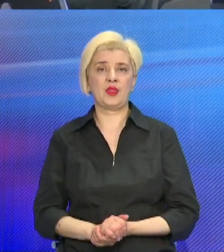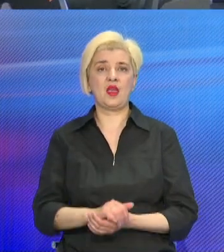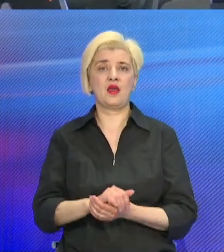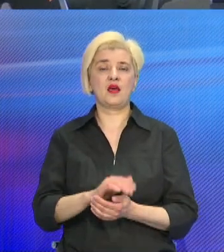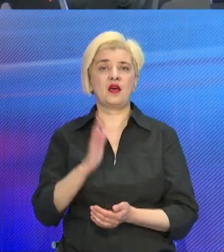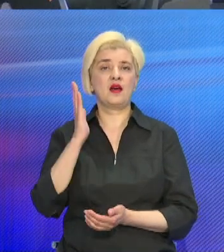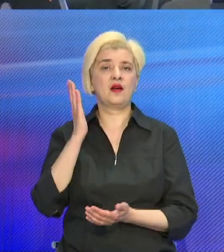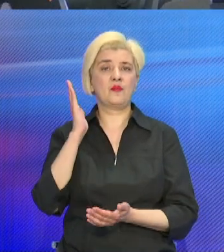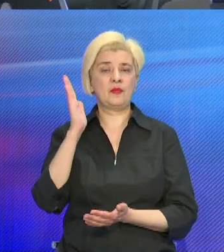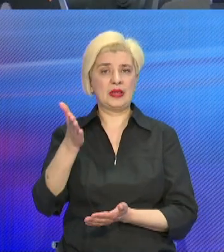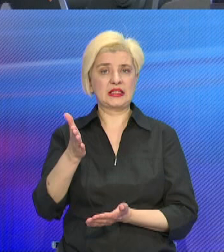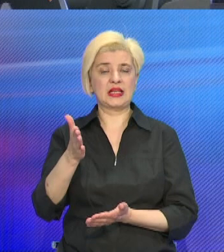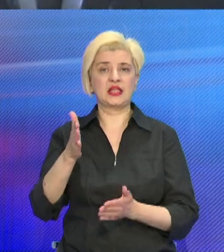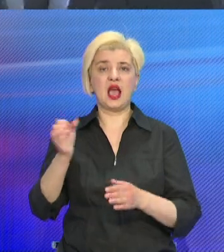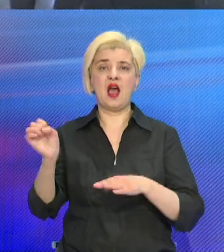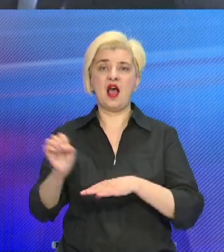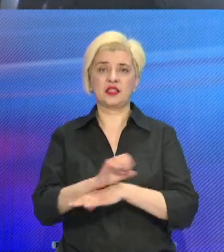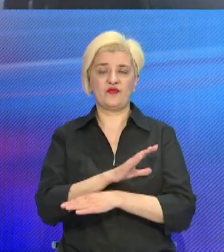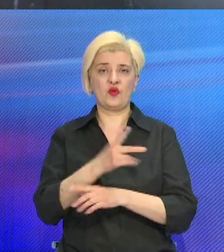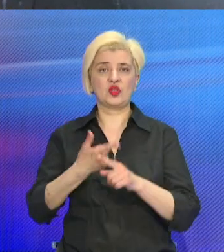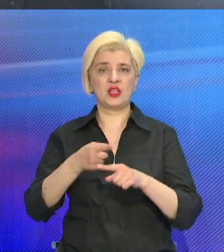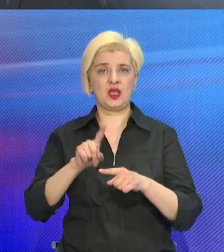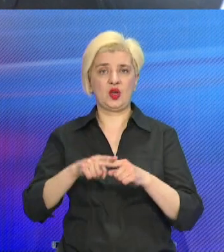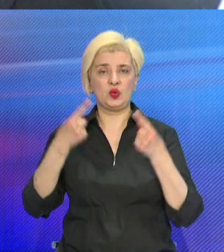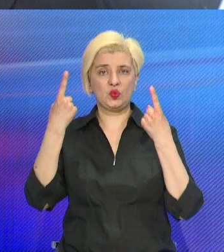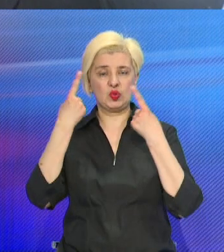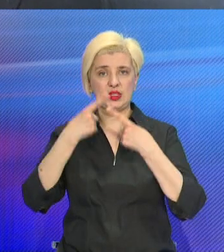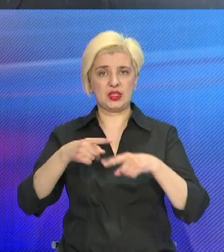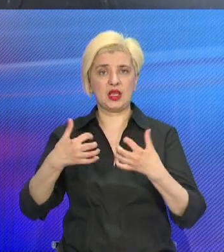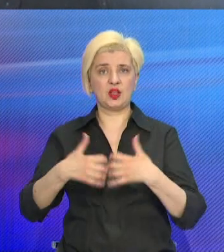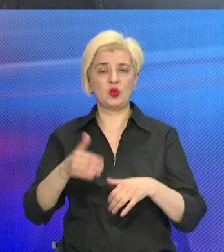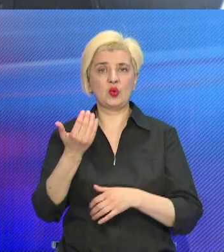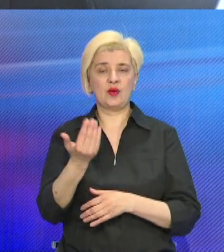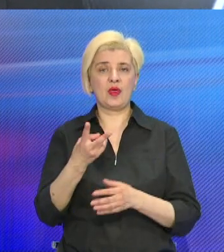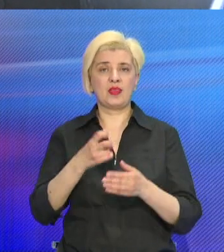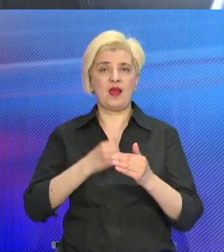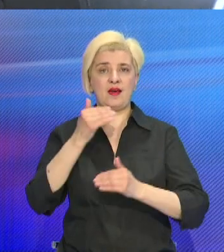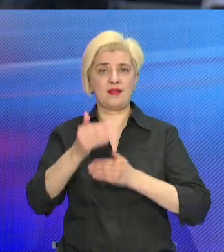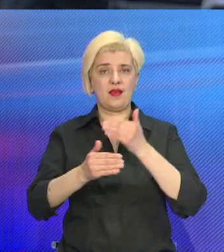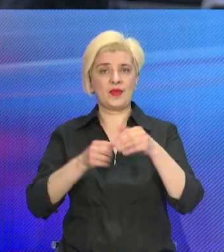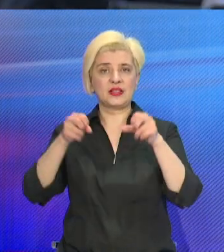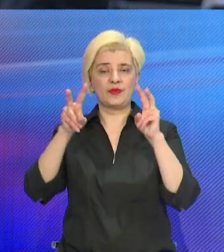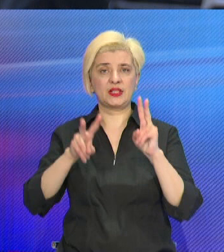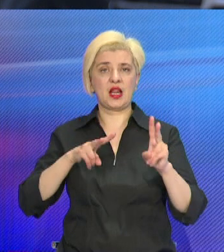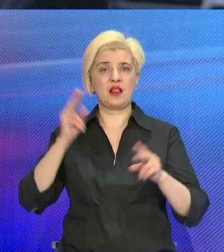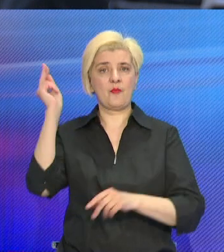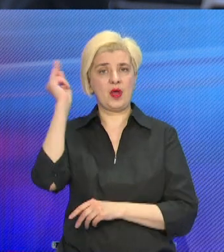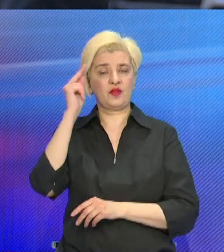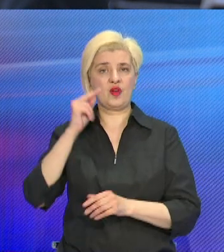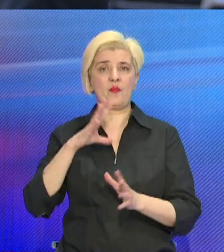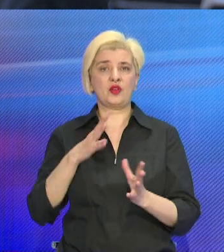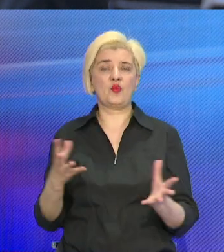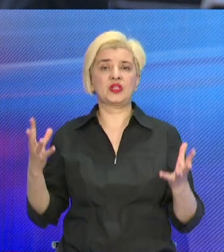предстоит освоить эту технику им на этапе специальной подготовки, в дальнейшем сложиться в отделение, в